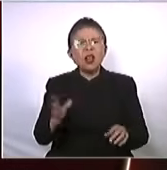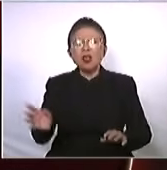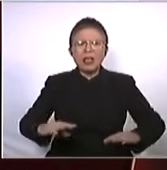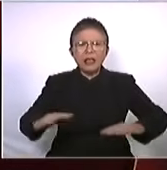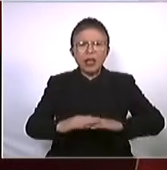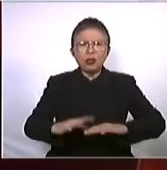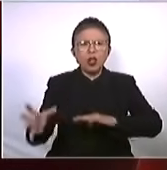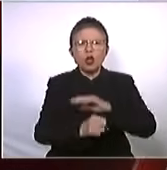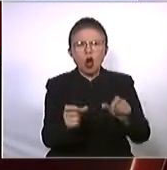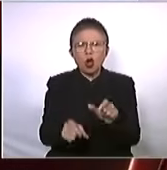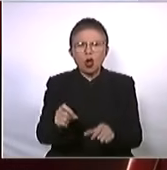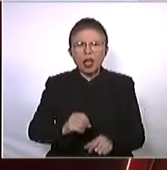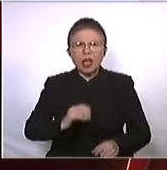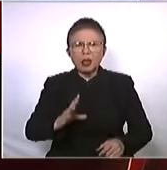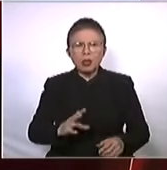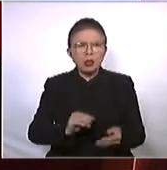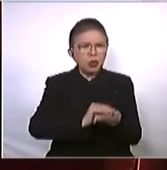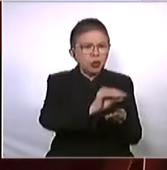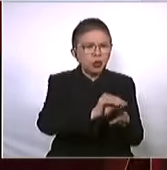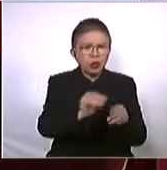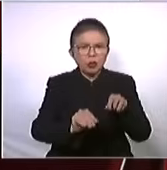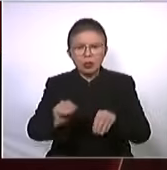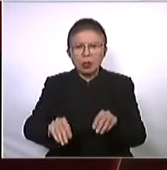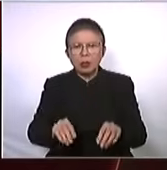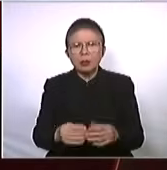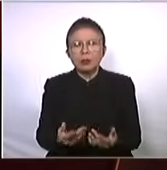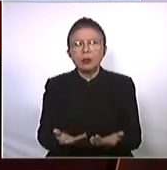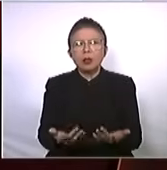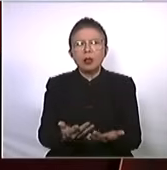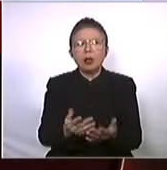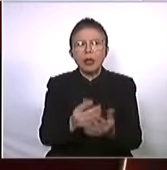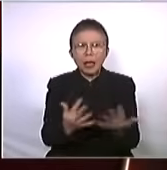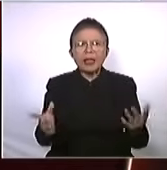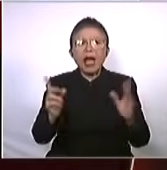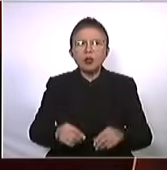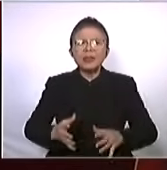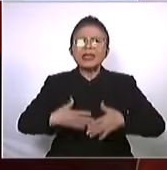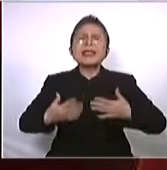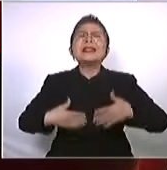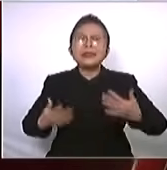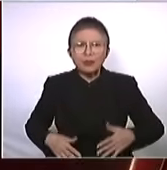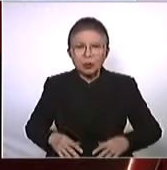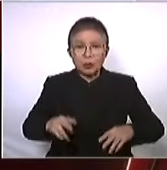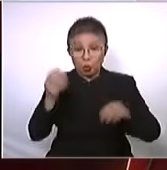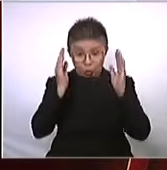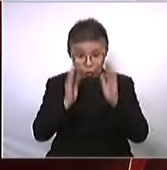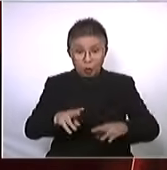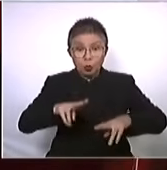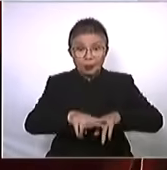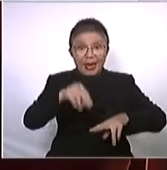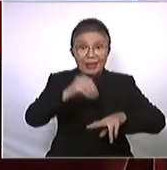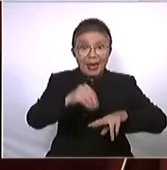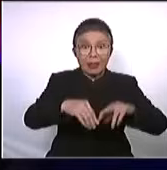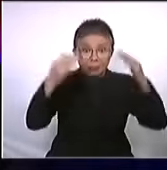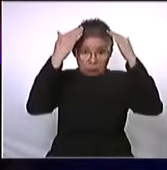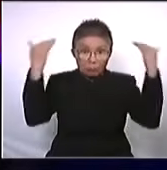dikuasai oleh segelintir orang terdistribusi dan rakyat ikut menikmati terutama untuk lahan-lahan pertanian yang lebih produktif Terima